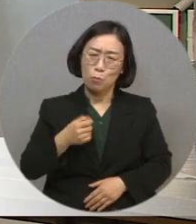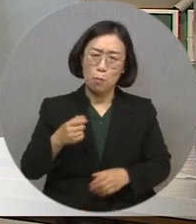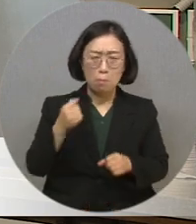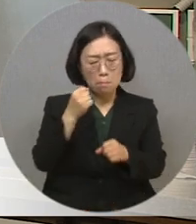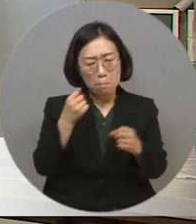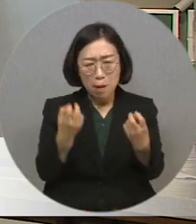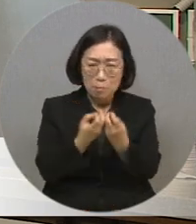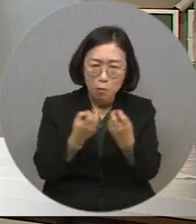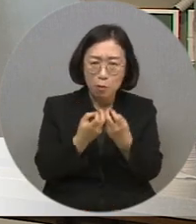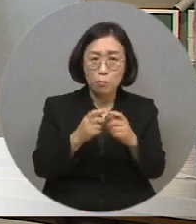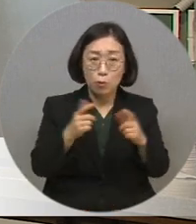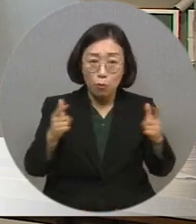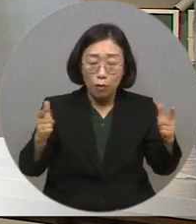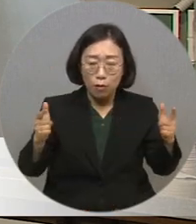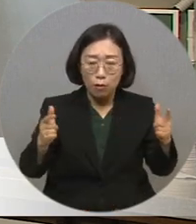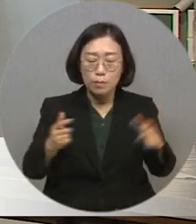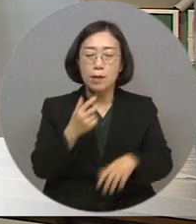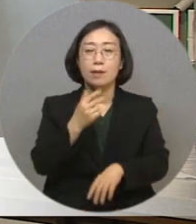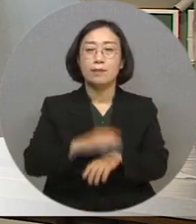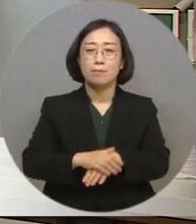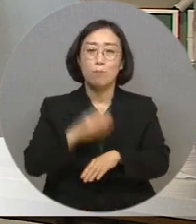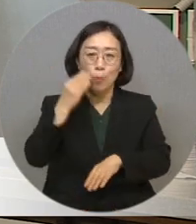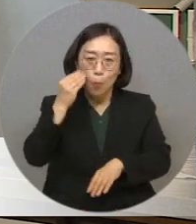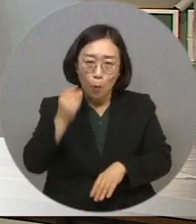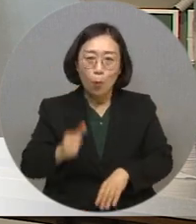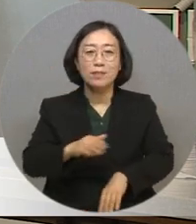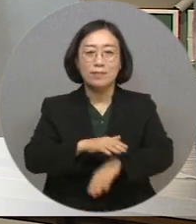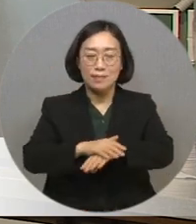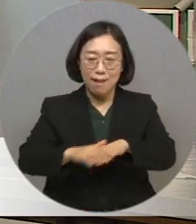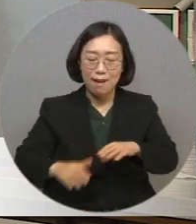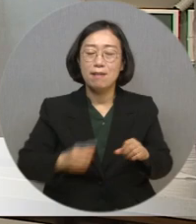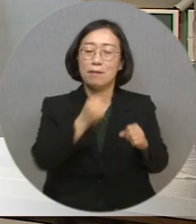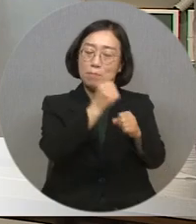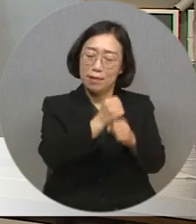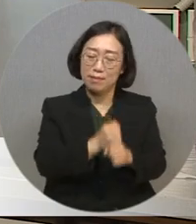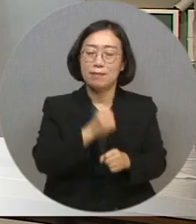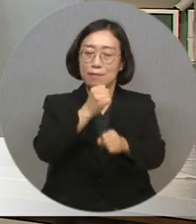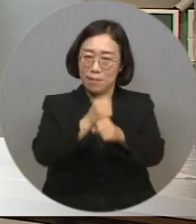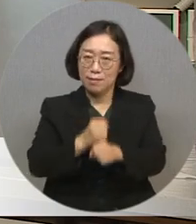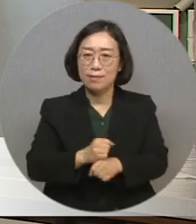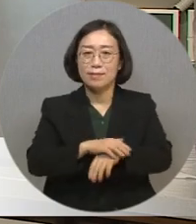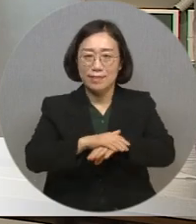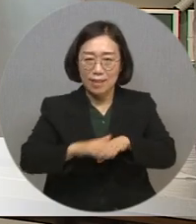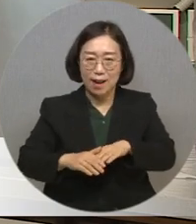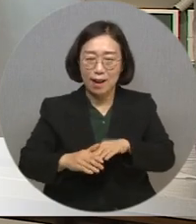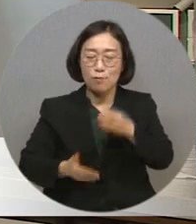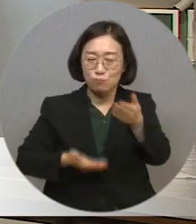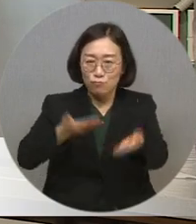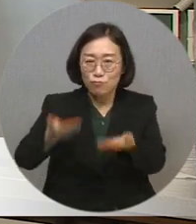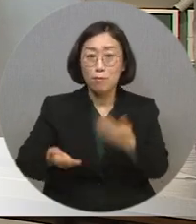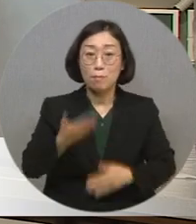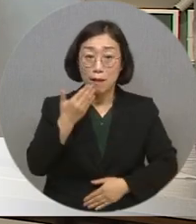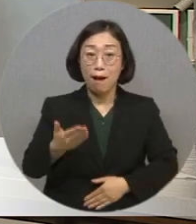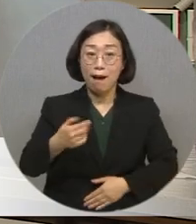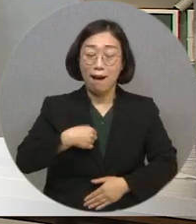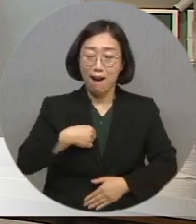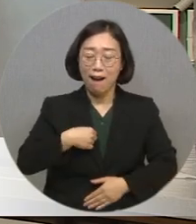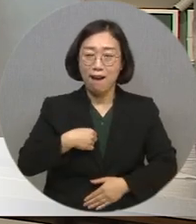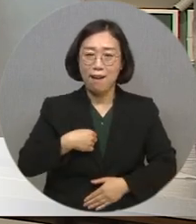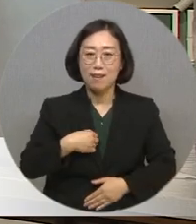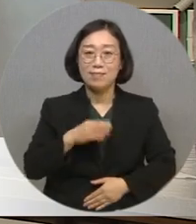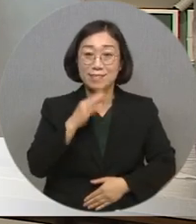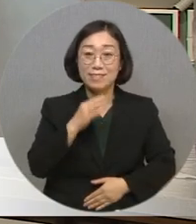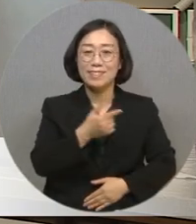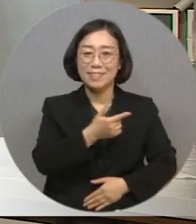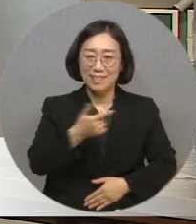메뉴들이 지금은 숙달되어 보지 않고도 직접 손님들에게 응대할 수 있다는 점에